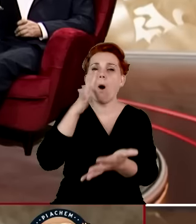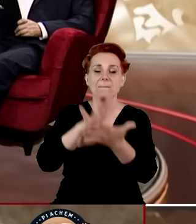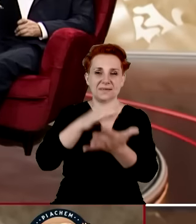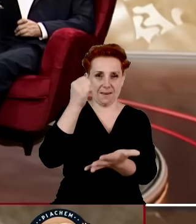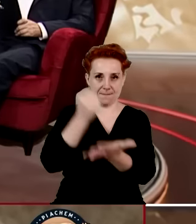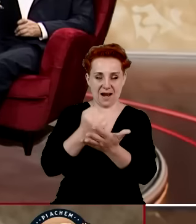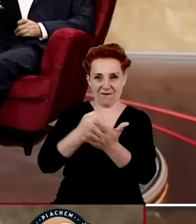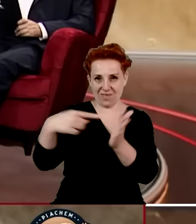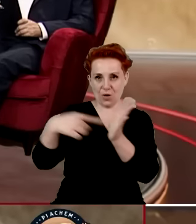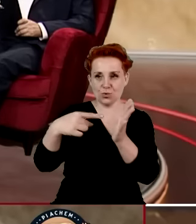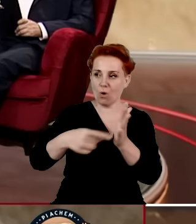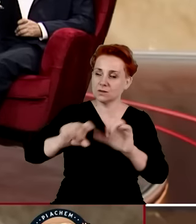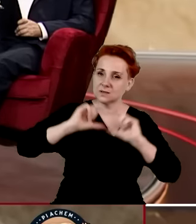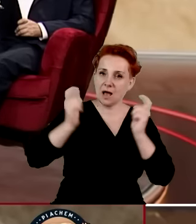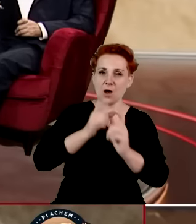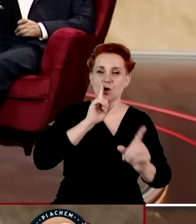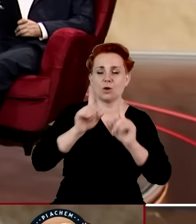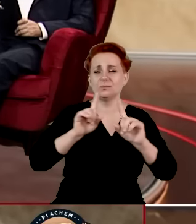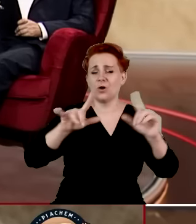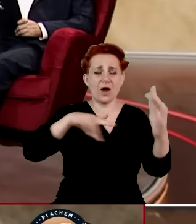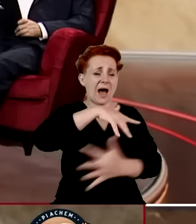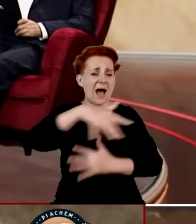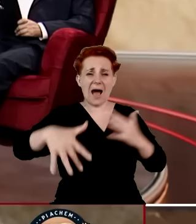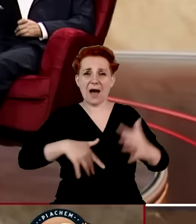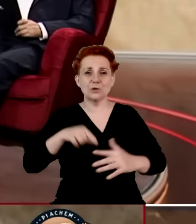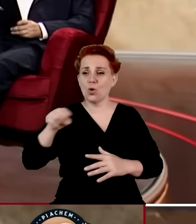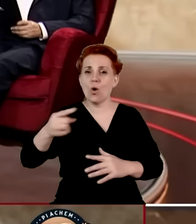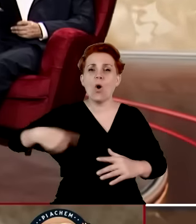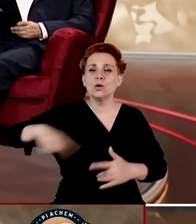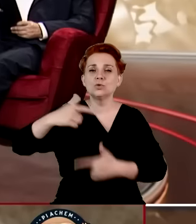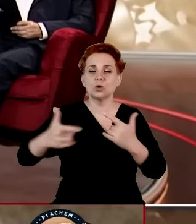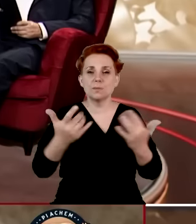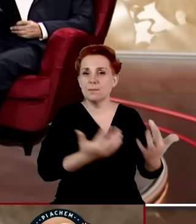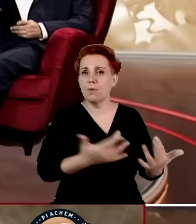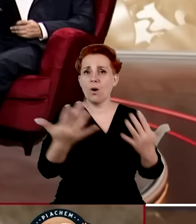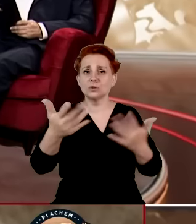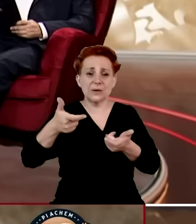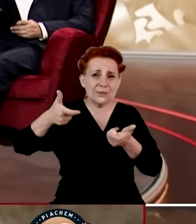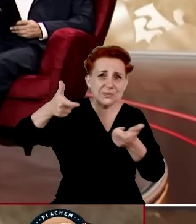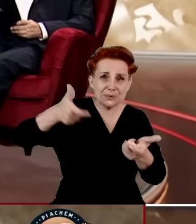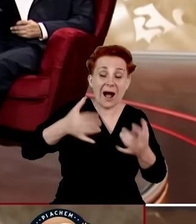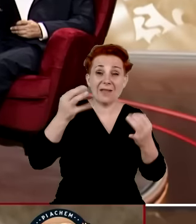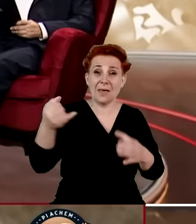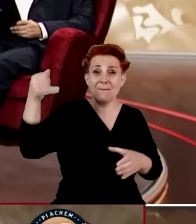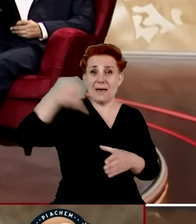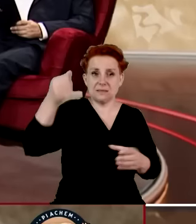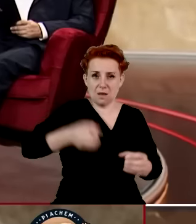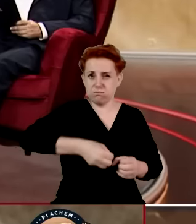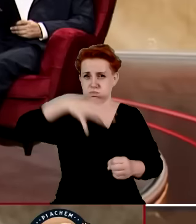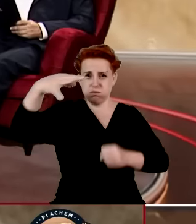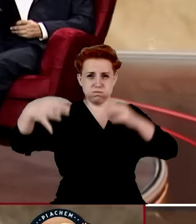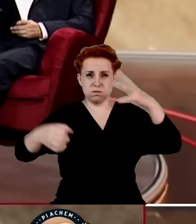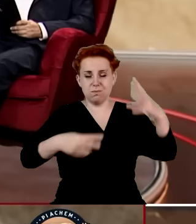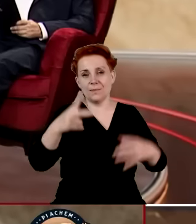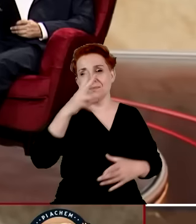czas rozmawiamy, no chaos. Oni gaszą po prostu pożar benzyną, patrząc na te ruchy, które tak